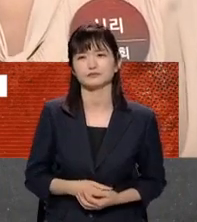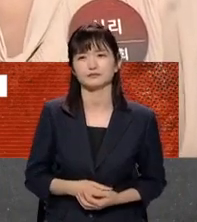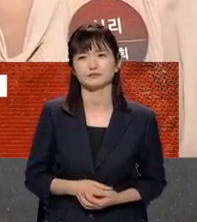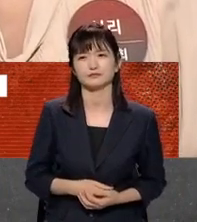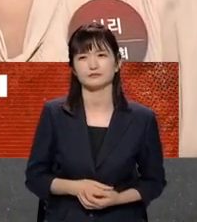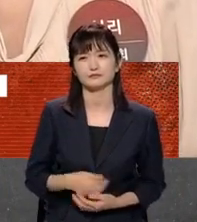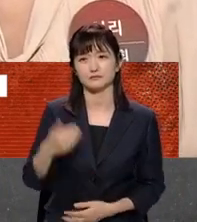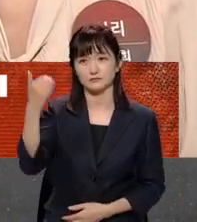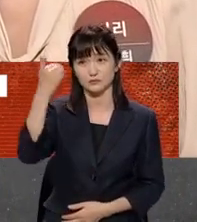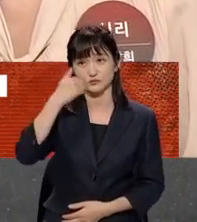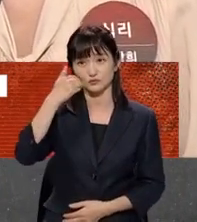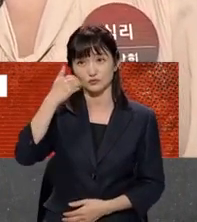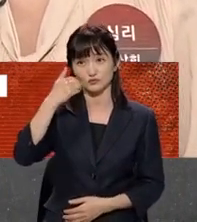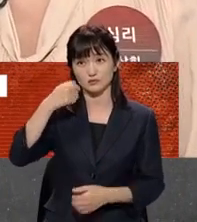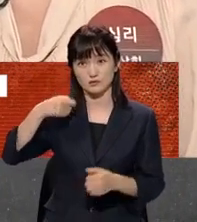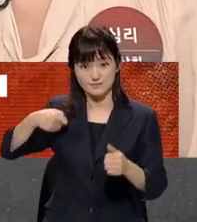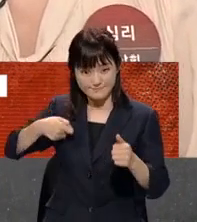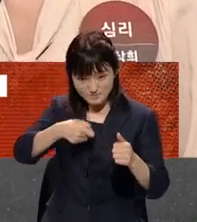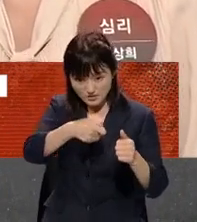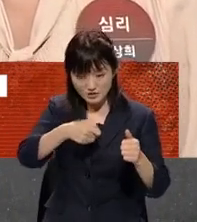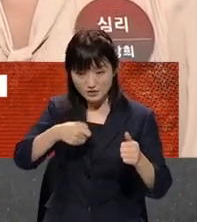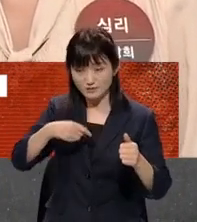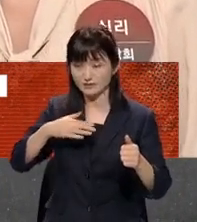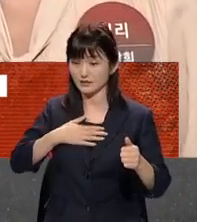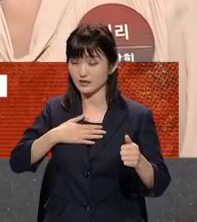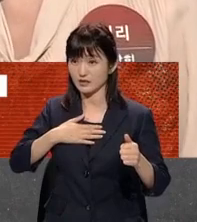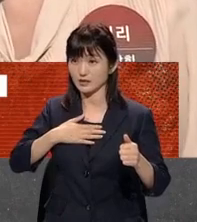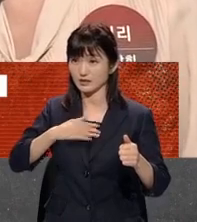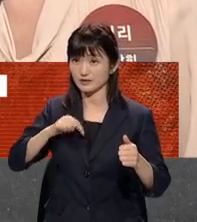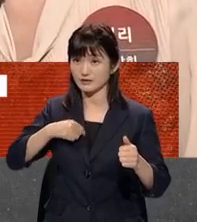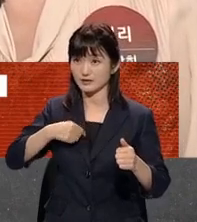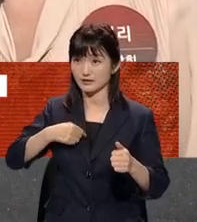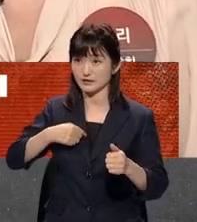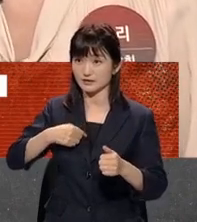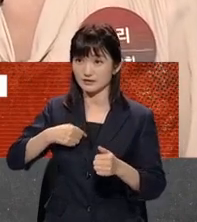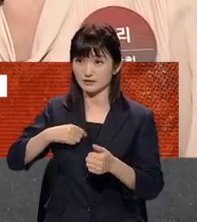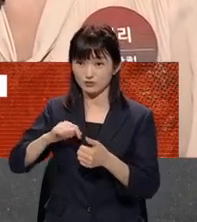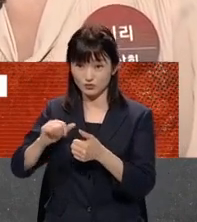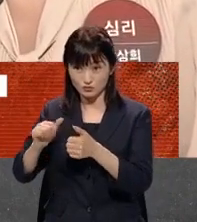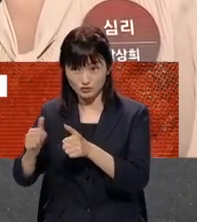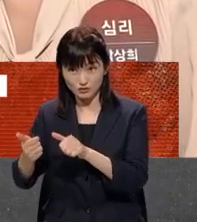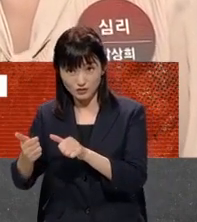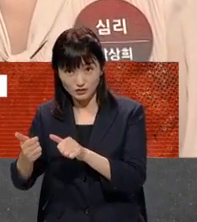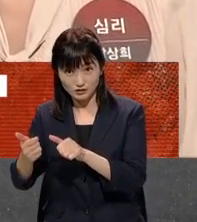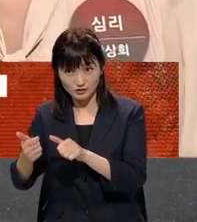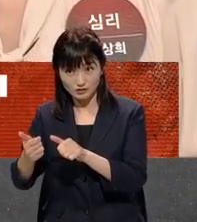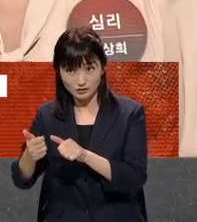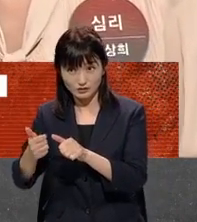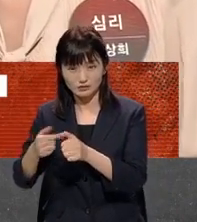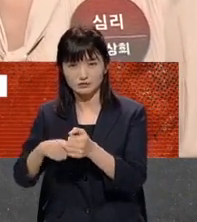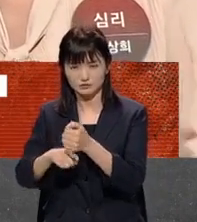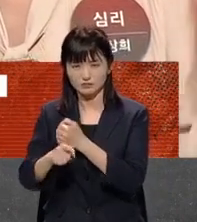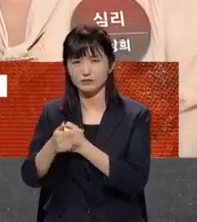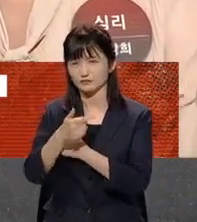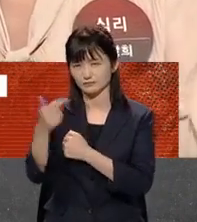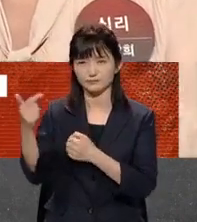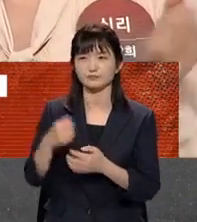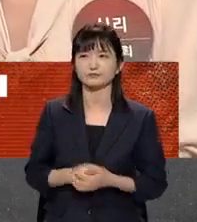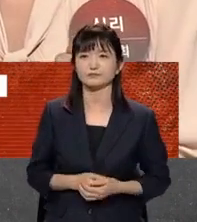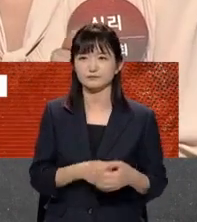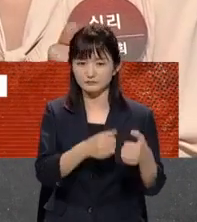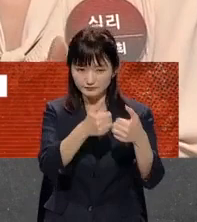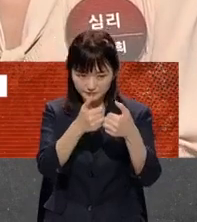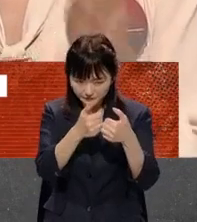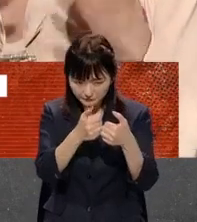누군가를 해치겠다 아니면 나 자신을 해치겠다 이런 말은 상당히 좀 유의미한 말입니다 저희가 상담을 할 때도 웬만하면 다